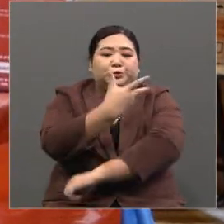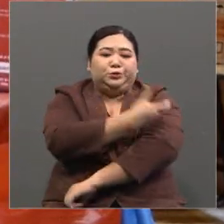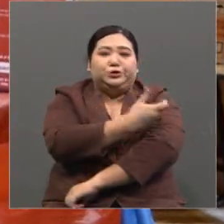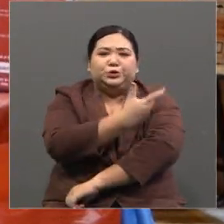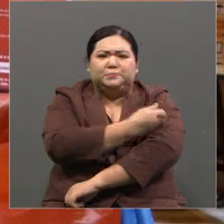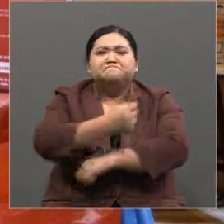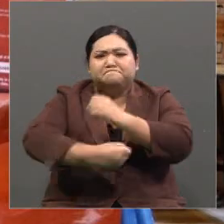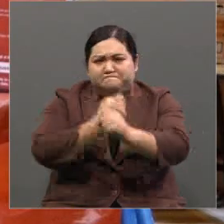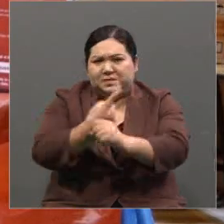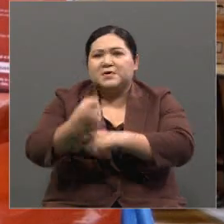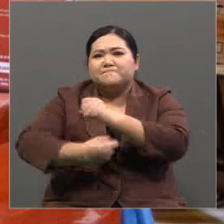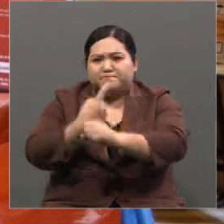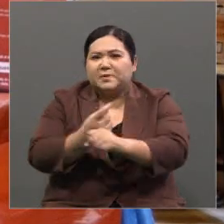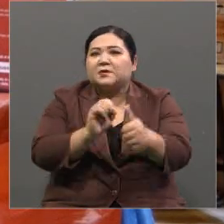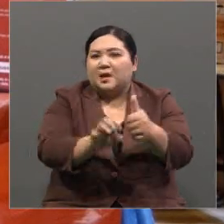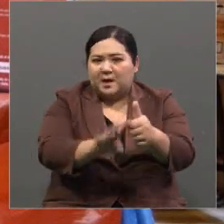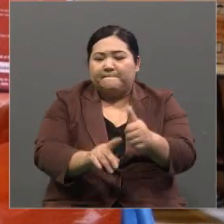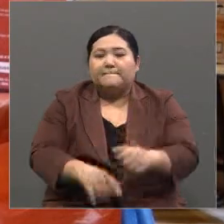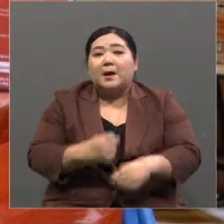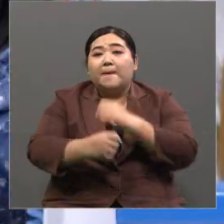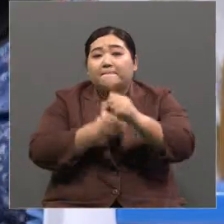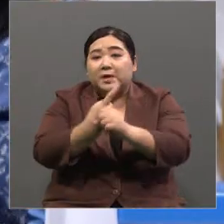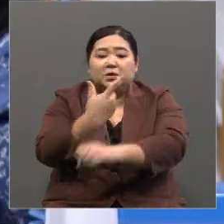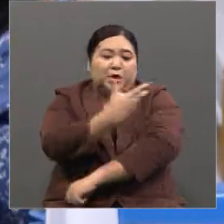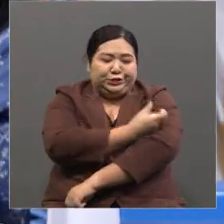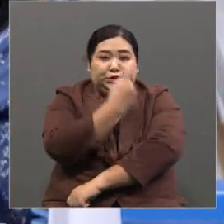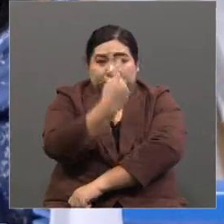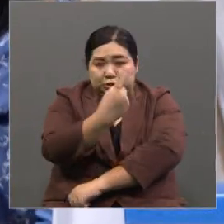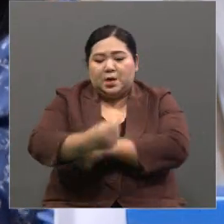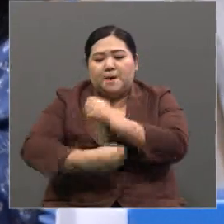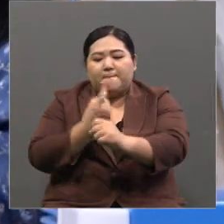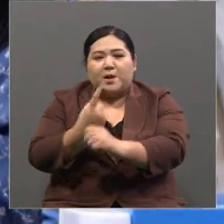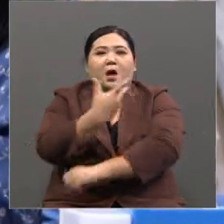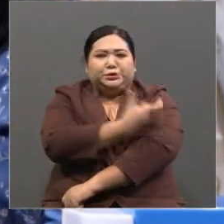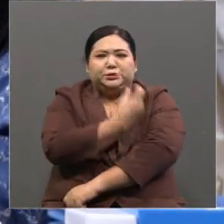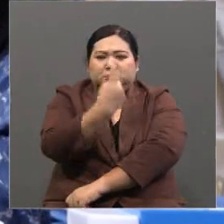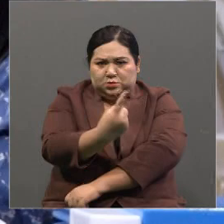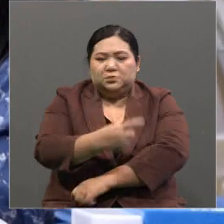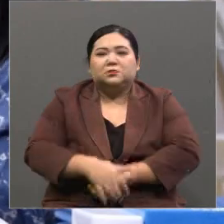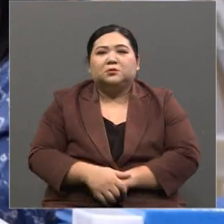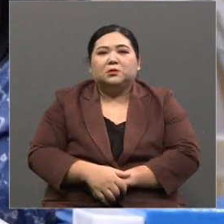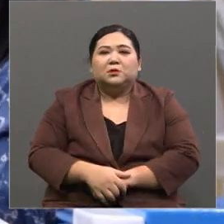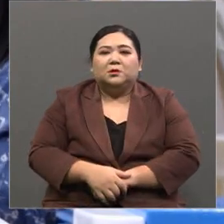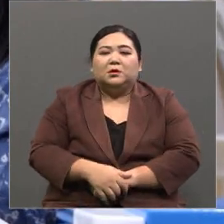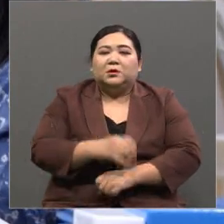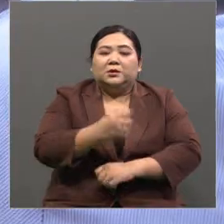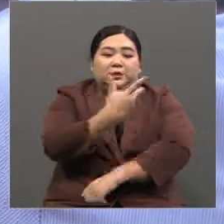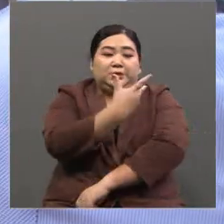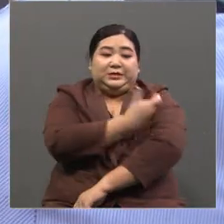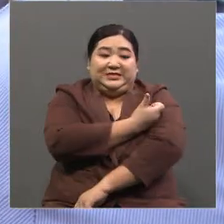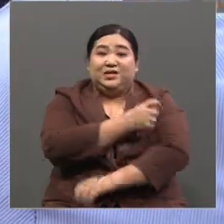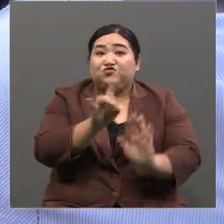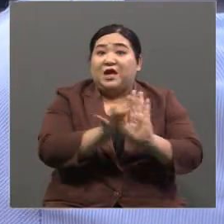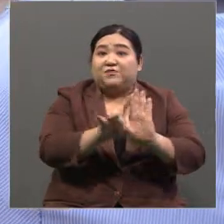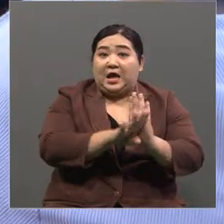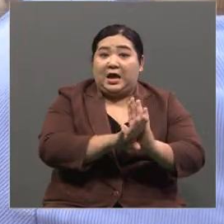จำปีจำนวน1เข็มตรงนี้เนี่ยยังถือว่ามีความจำเป็นนะคะซึ่งการฉีดจะต้องห่างจากเข็มสุดท้ายหรือหลังการติดเชื้ออย่